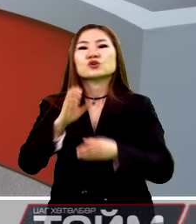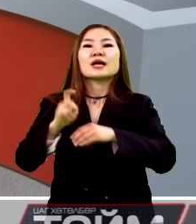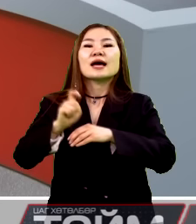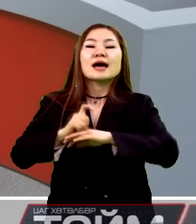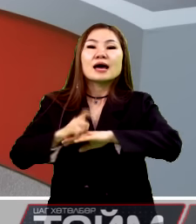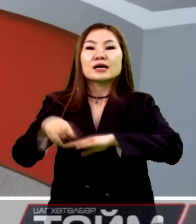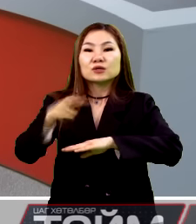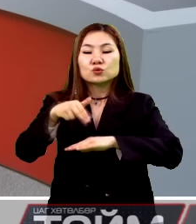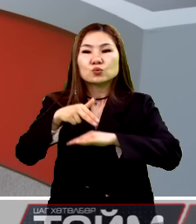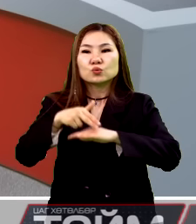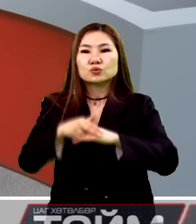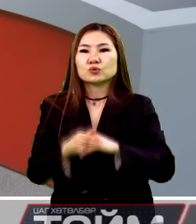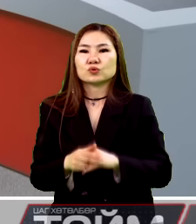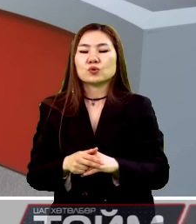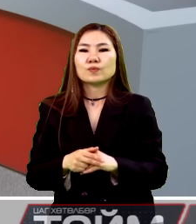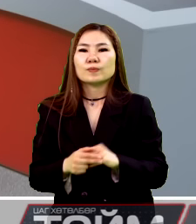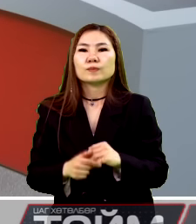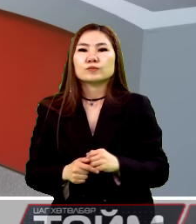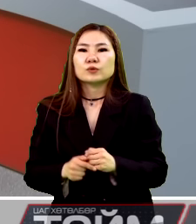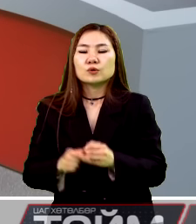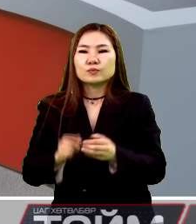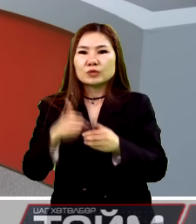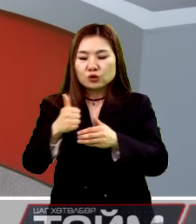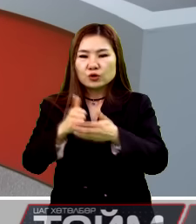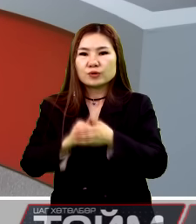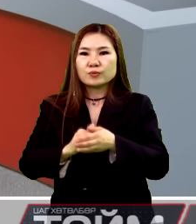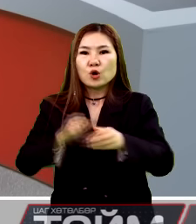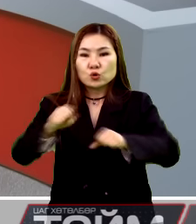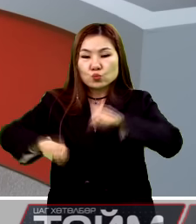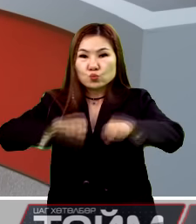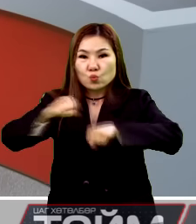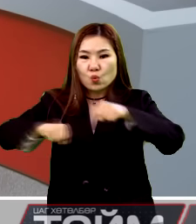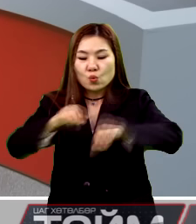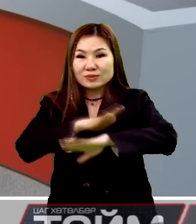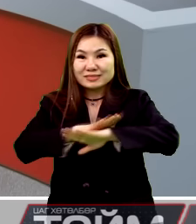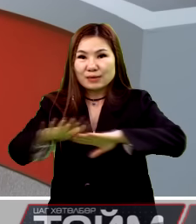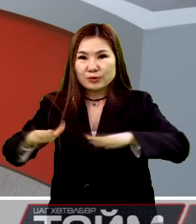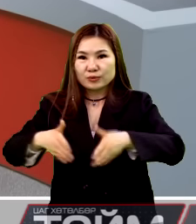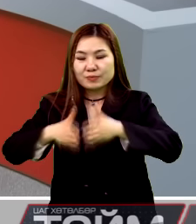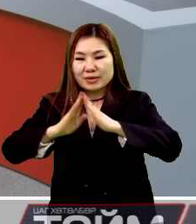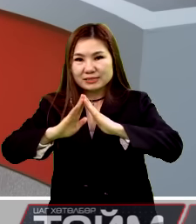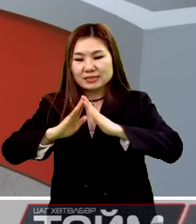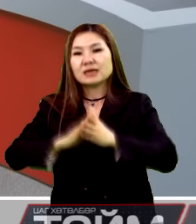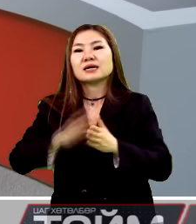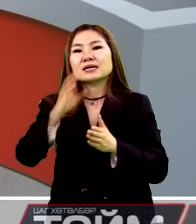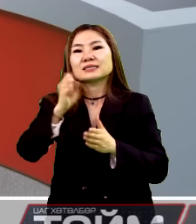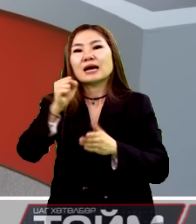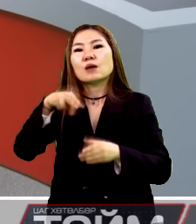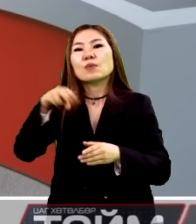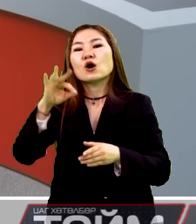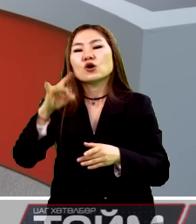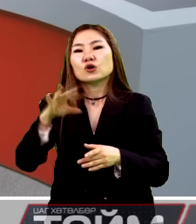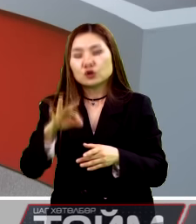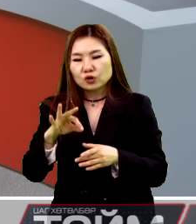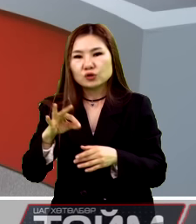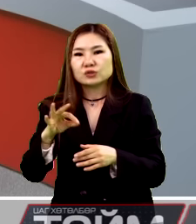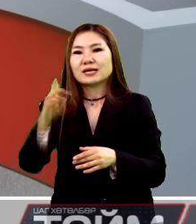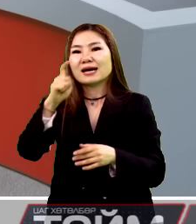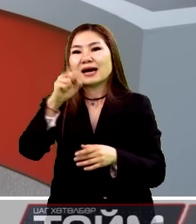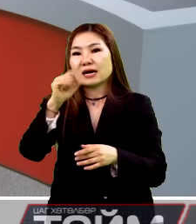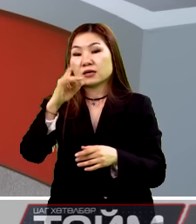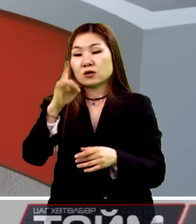арихын дүүргийн одоо шиг ярилт дугуун зам ингээд барьсан. Маш гоё одоо дугуун зам барьсан. Одоо бид нар Сапорогоос ижиг хар хорин